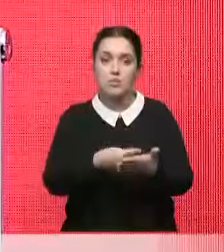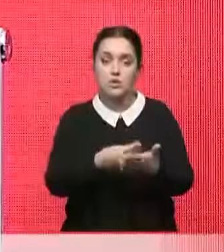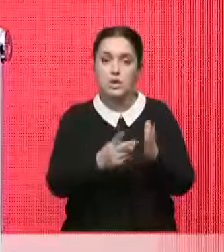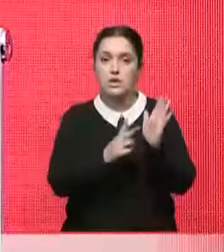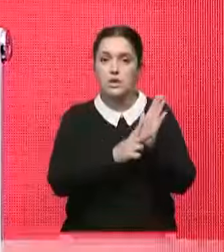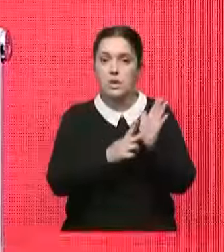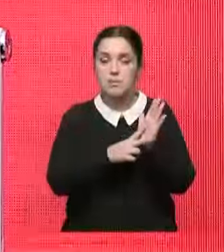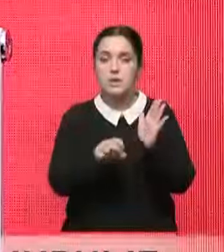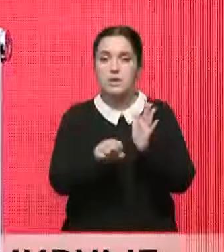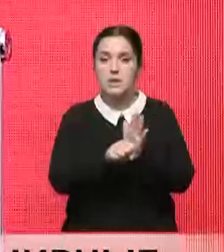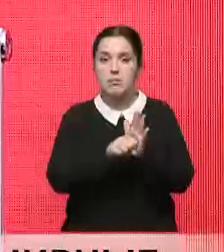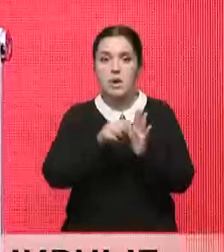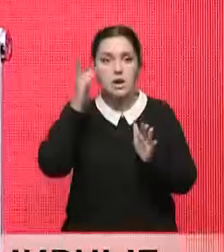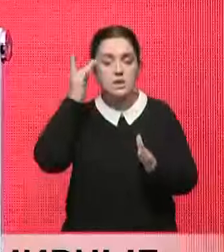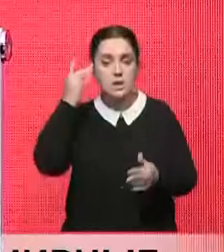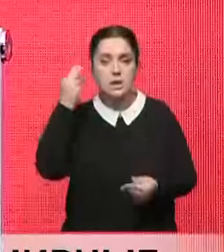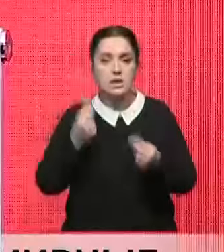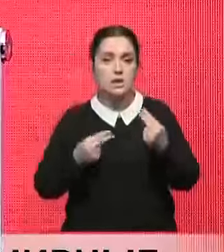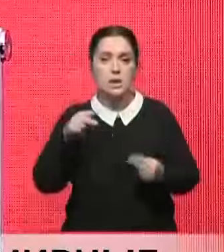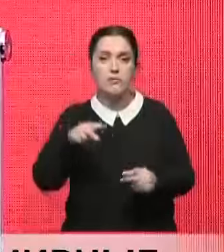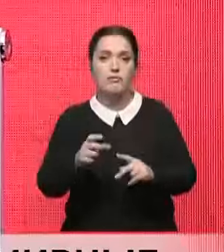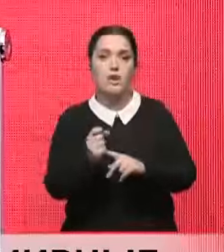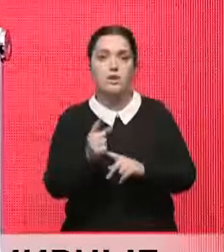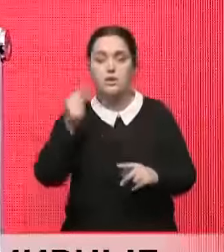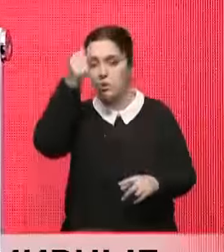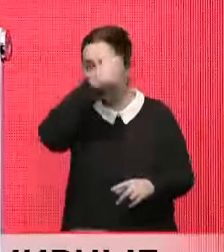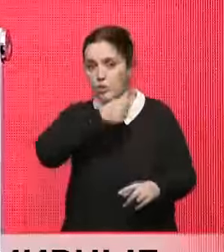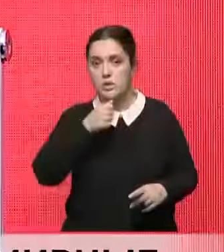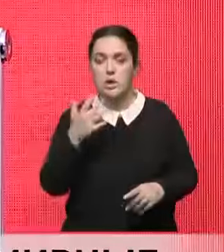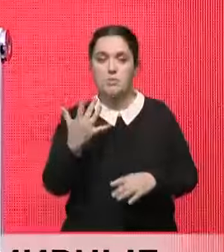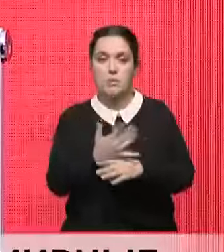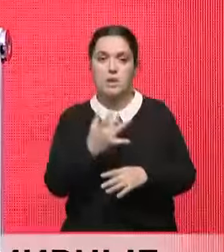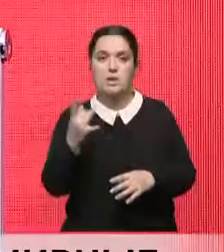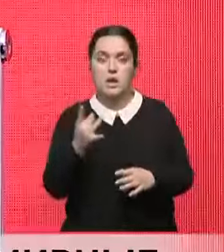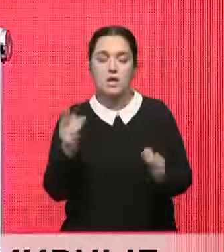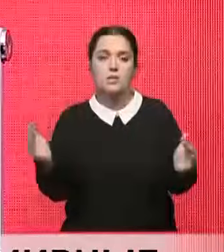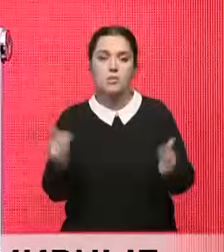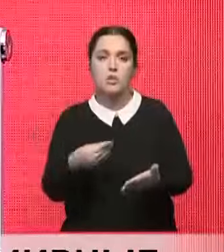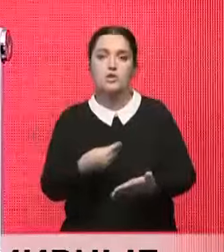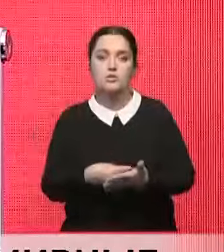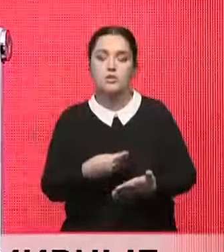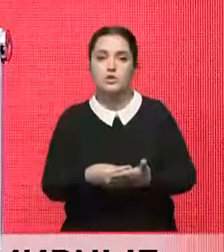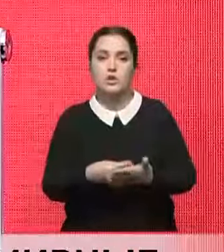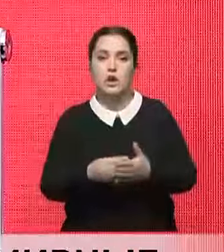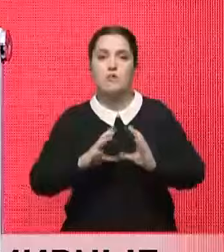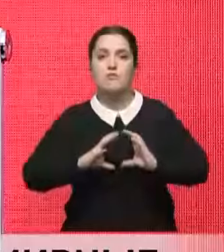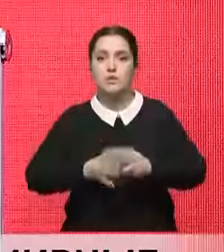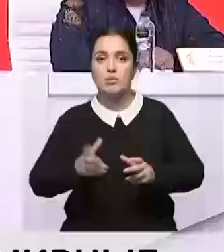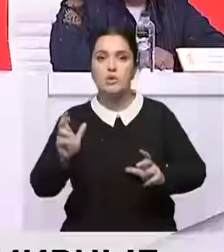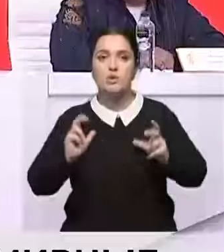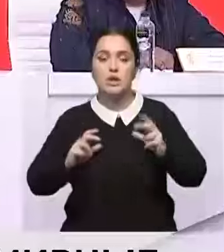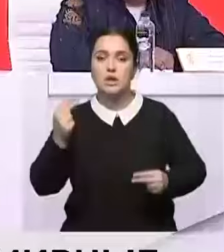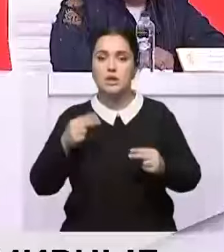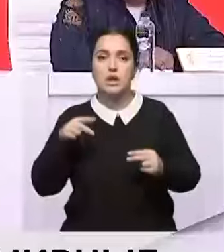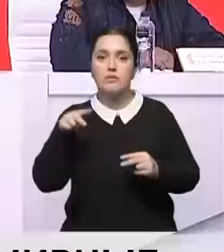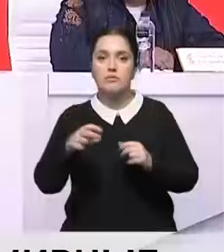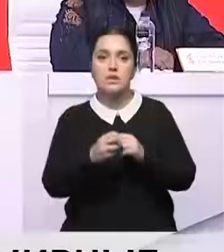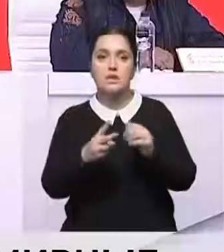7-х зимних азиатских игр 2011 года и в 5 раз меньше бюджета всемирных студенческих игр